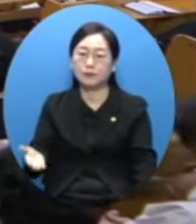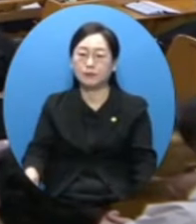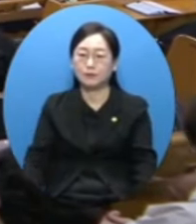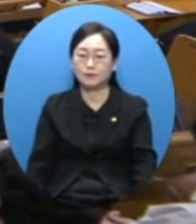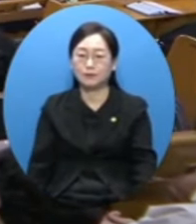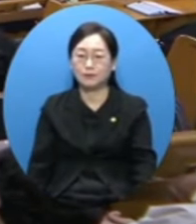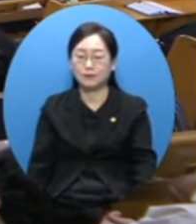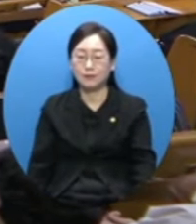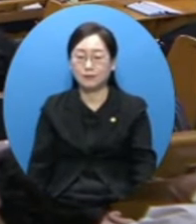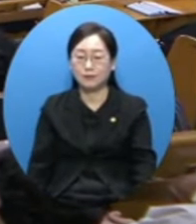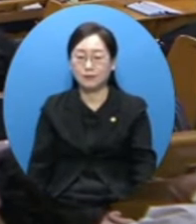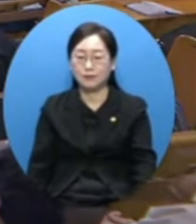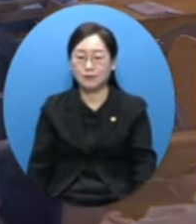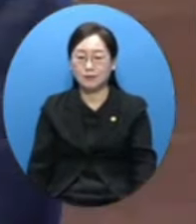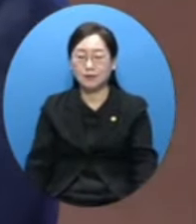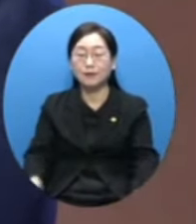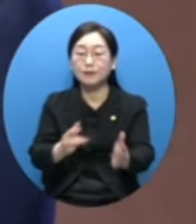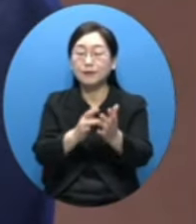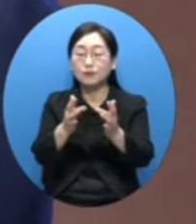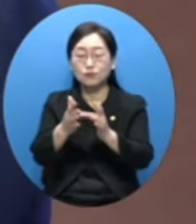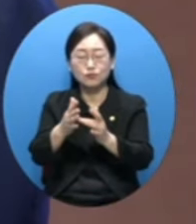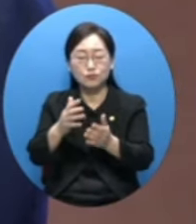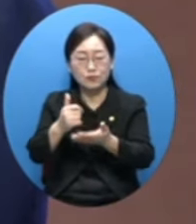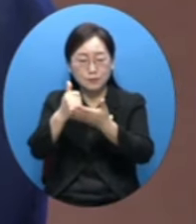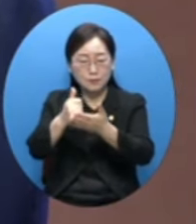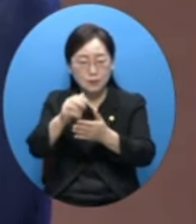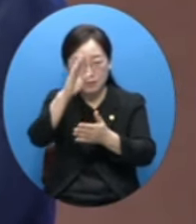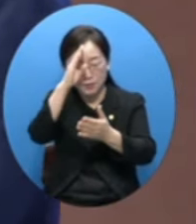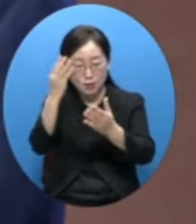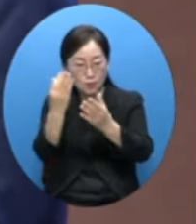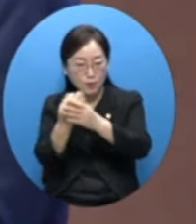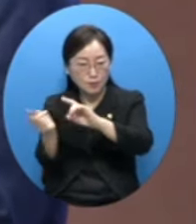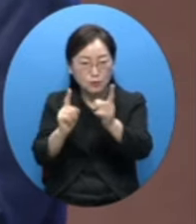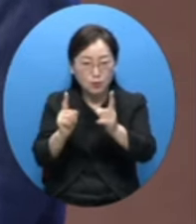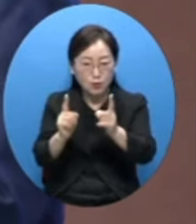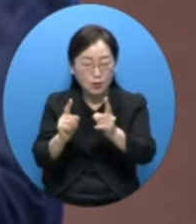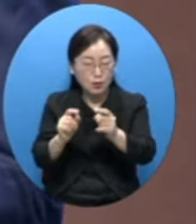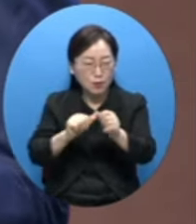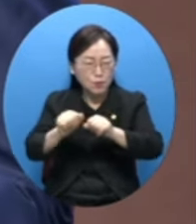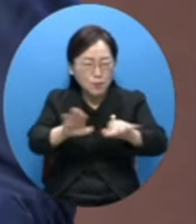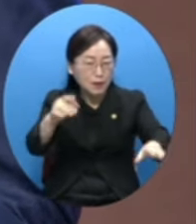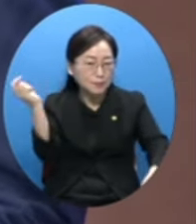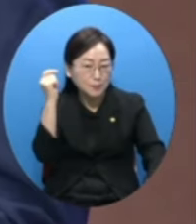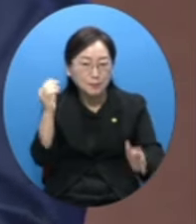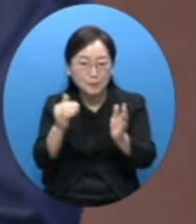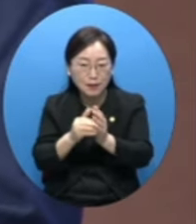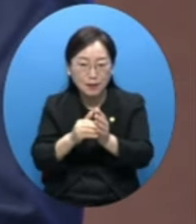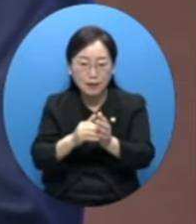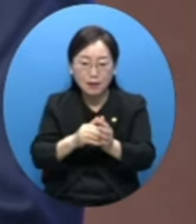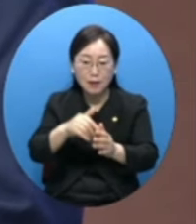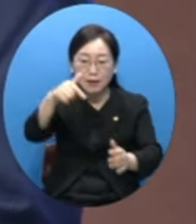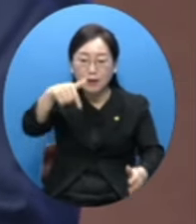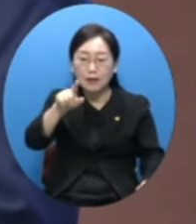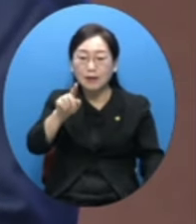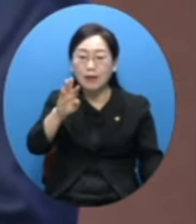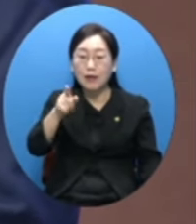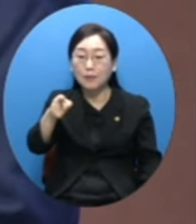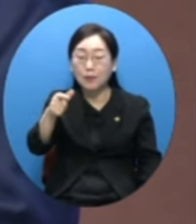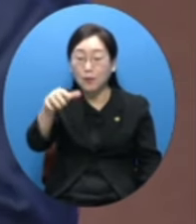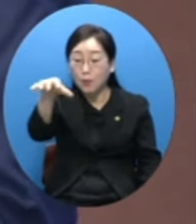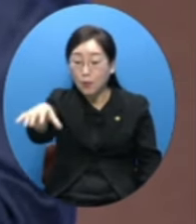물론 예수님이 병을 고친다는 사실을 알고 있었습니다. 예수님이 가버나움 지역에서 많은 병을 고치셨기 때문에. 그런데